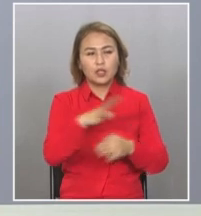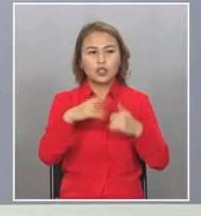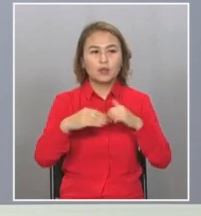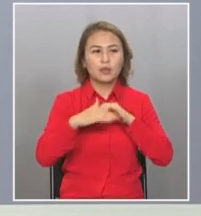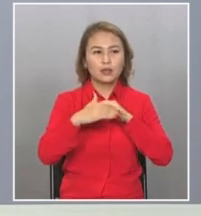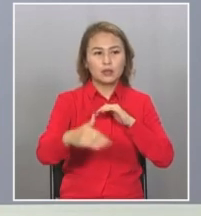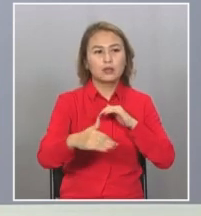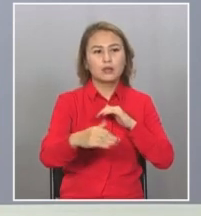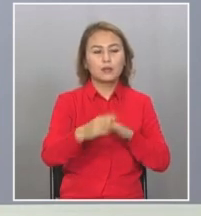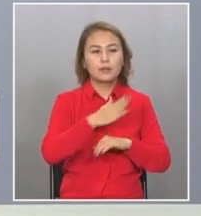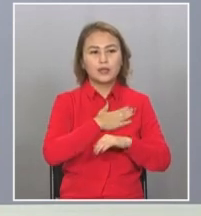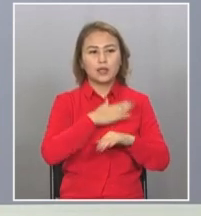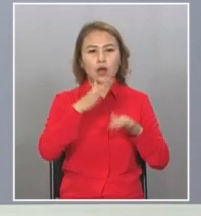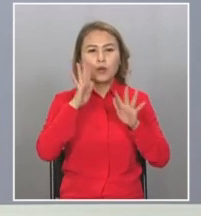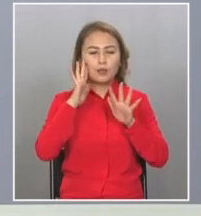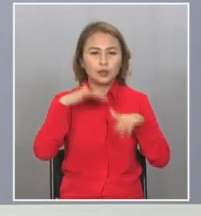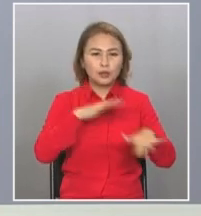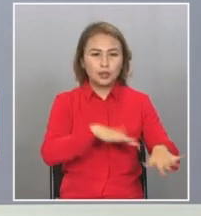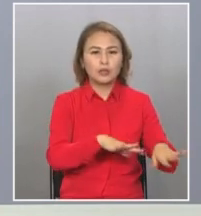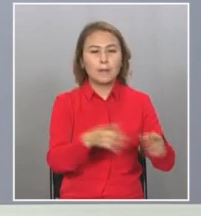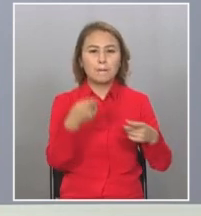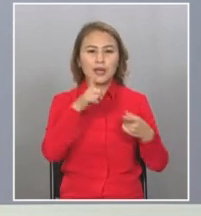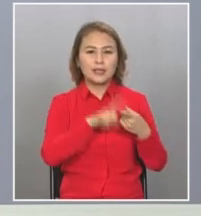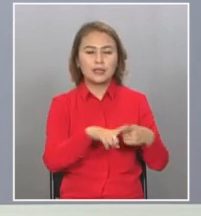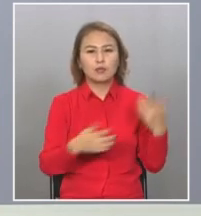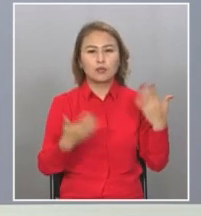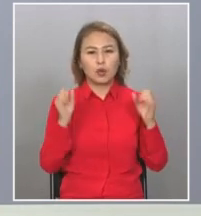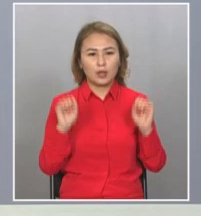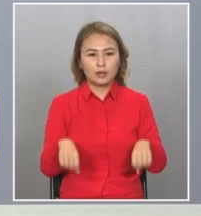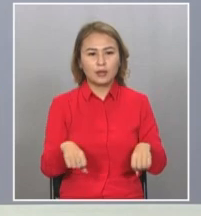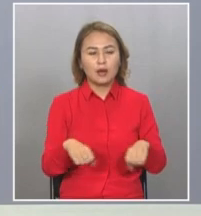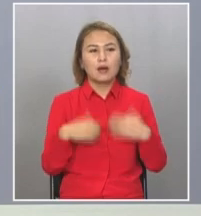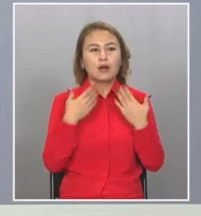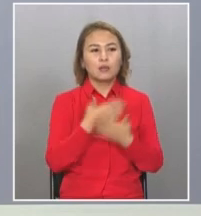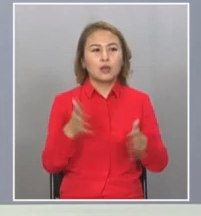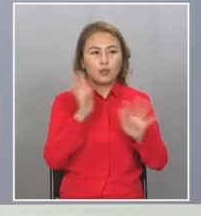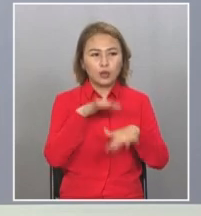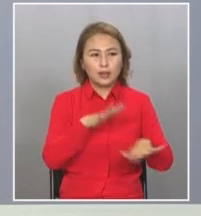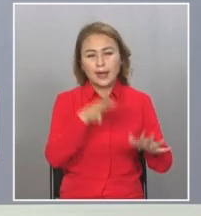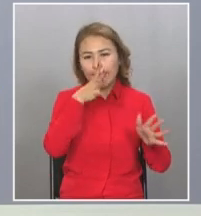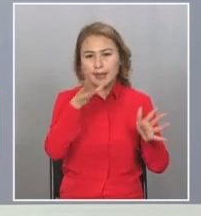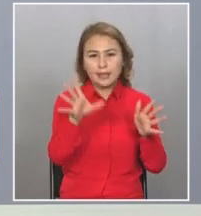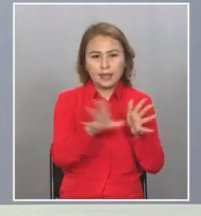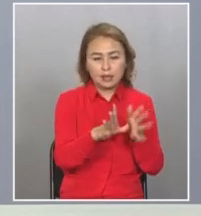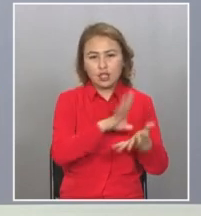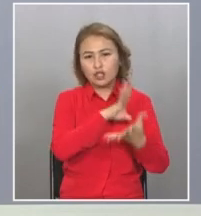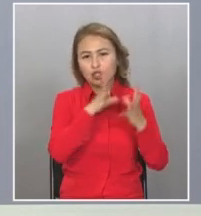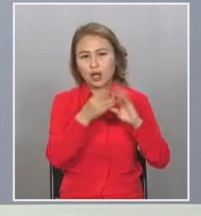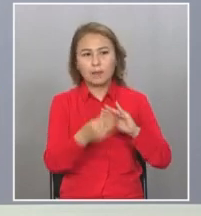төсеніш бетімен біз мұхиттарды да байланыстырып кетсек болады. Мұхиттар энергияның